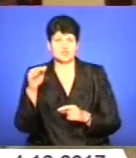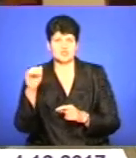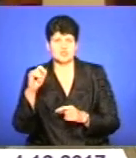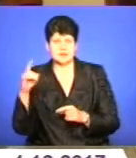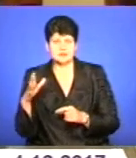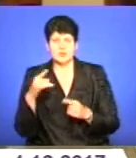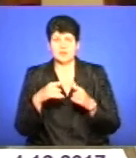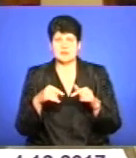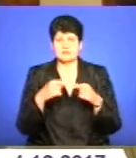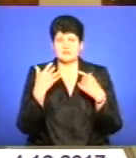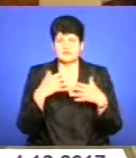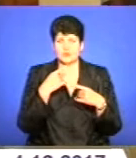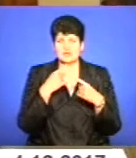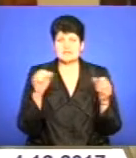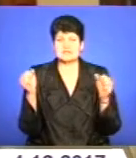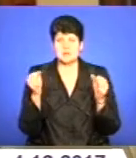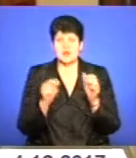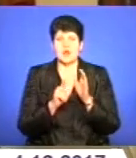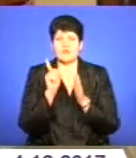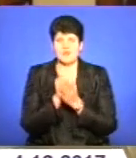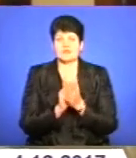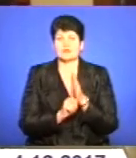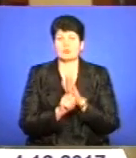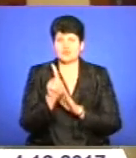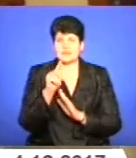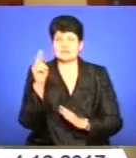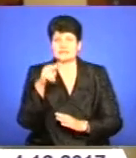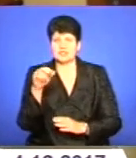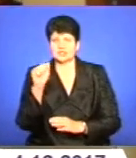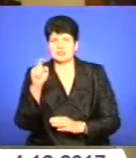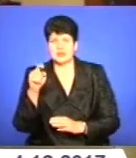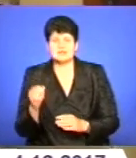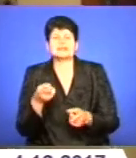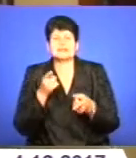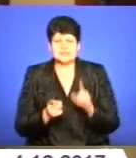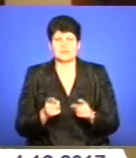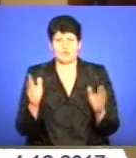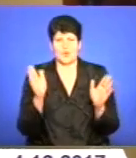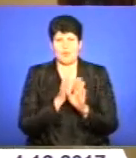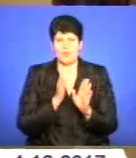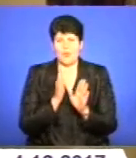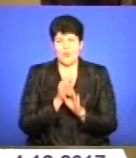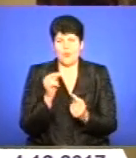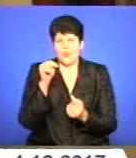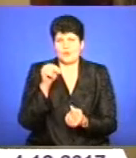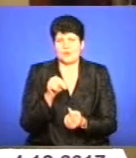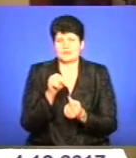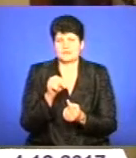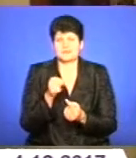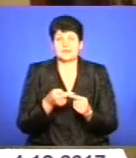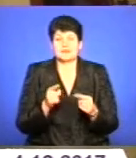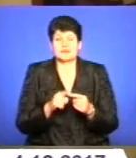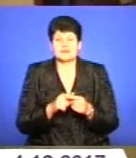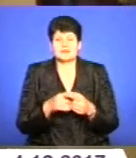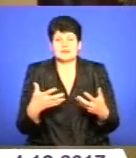організатори зазначали, що зима має починатися з джазу. Це дійсно якраз така погода. І це просто ця атмосфера